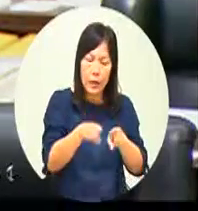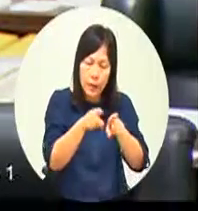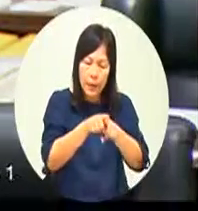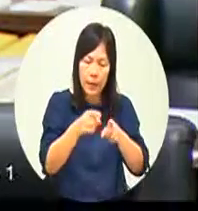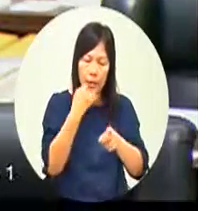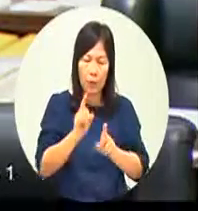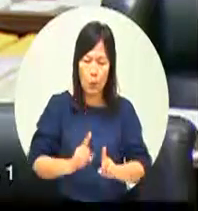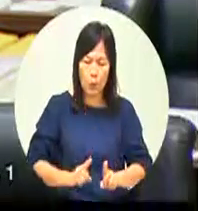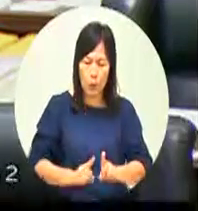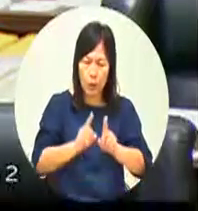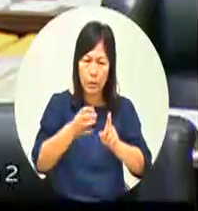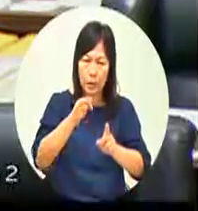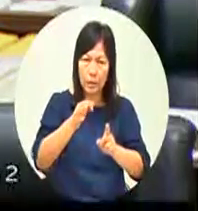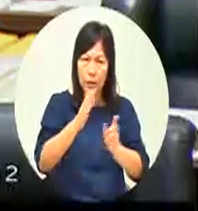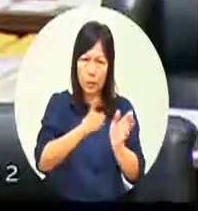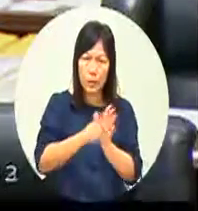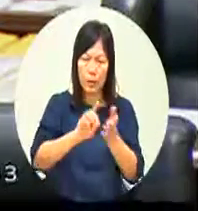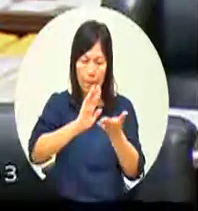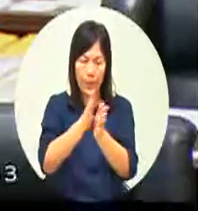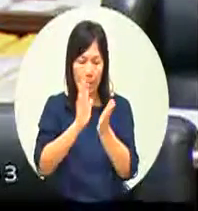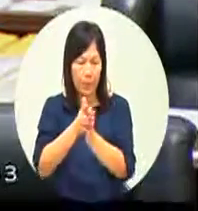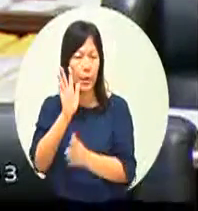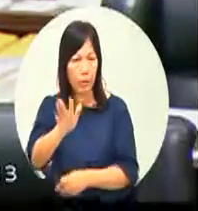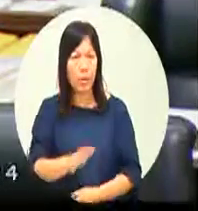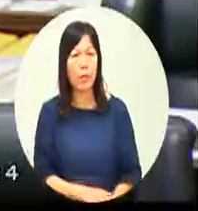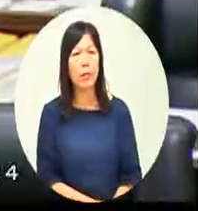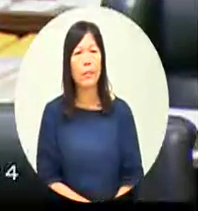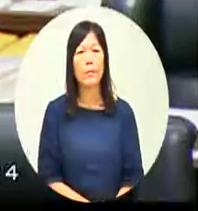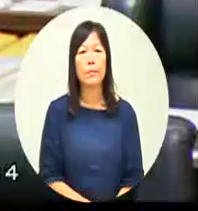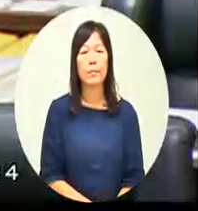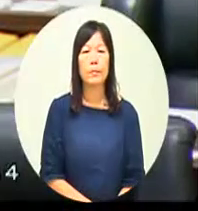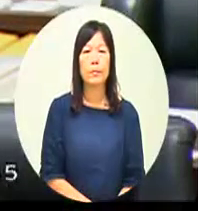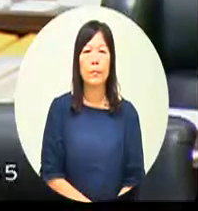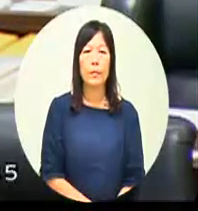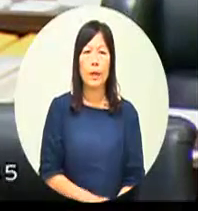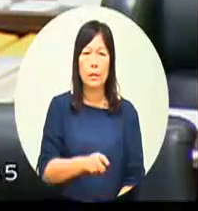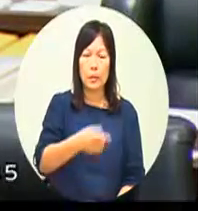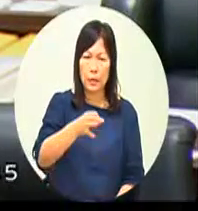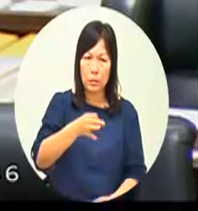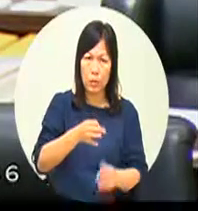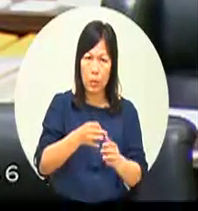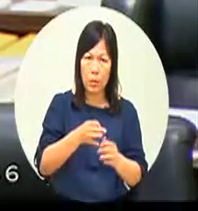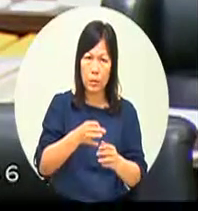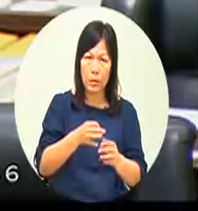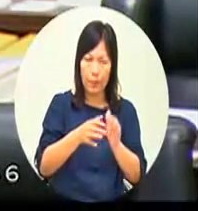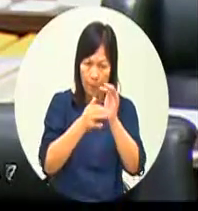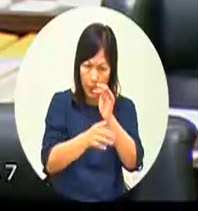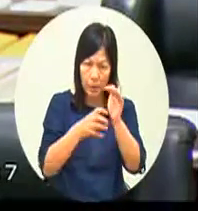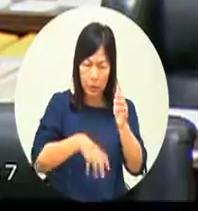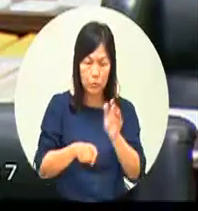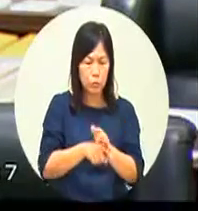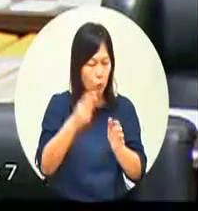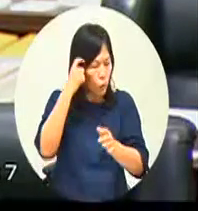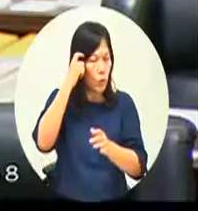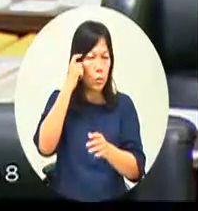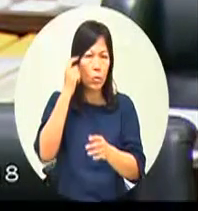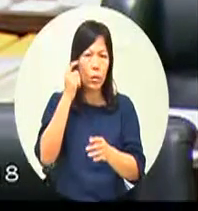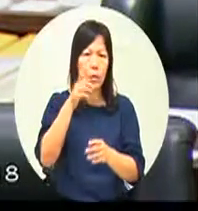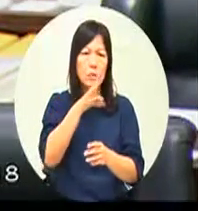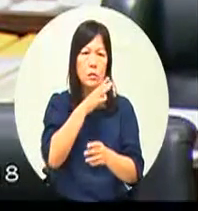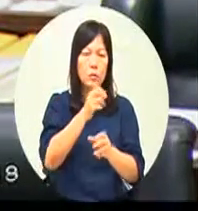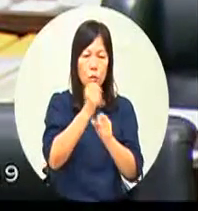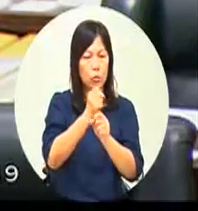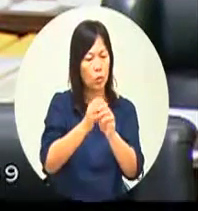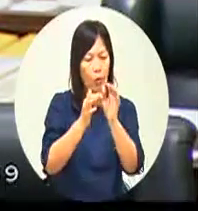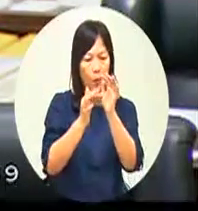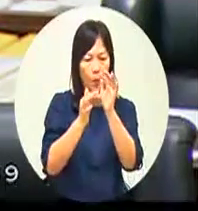废弃物的处理价钱而做变动。那在这个收费标准上面，我觉得还是不够，做的还